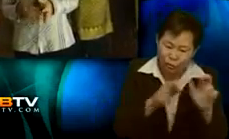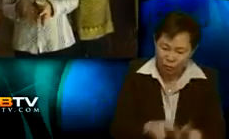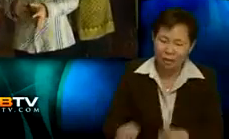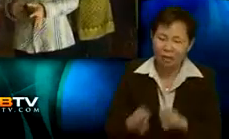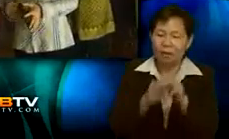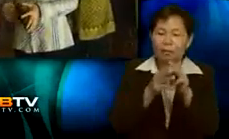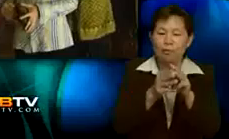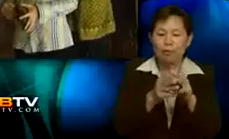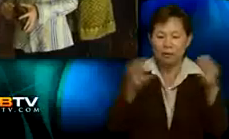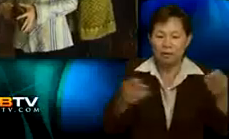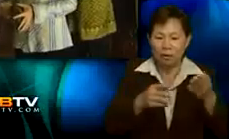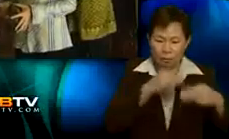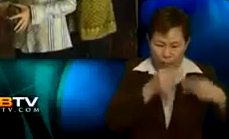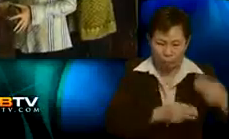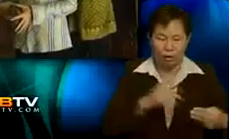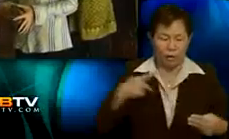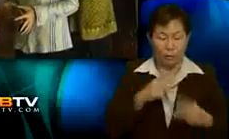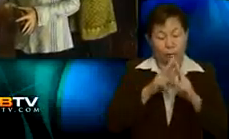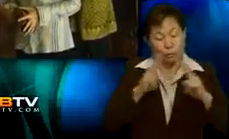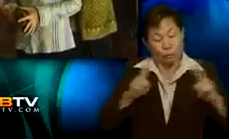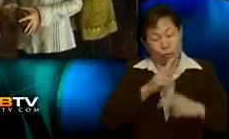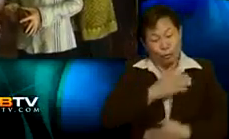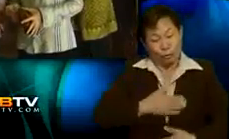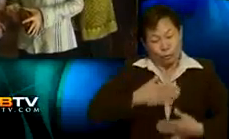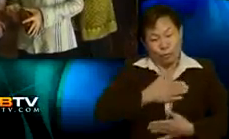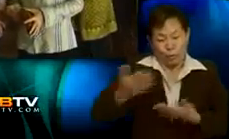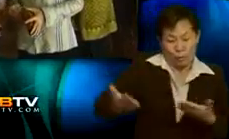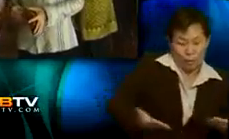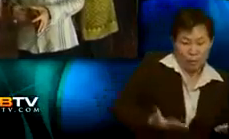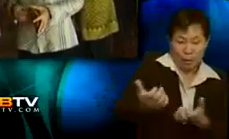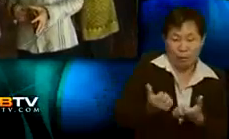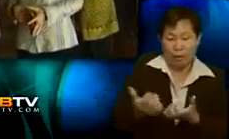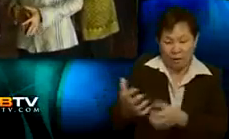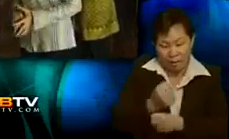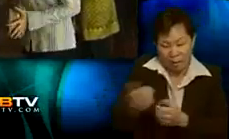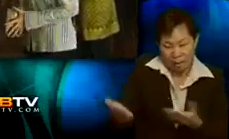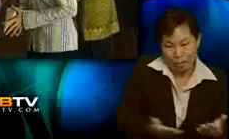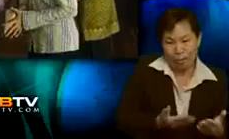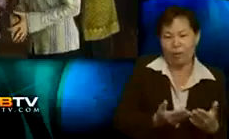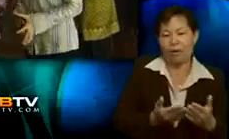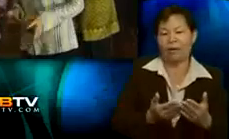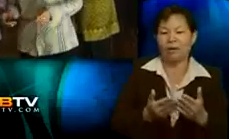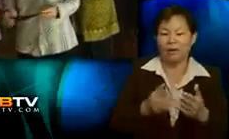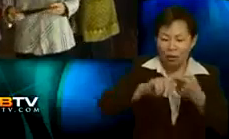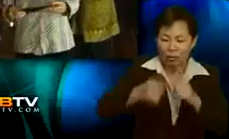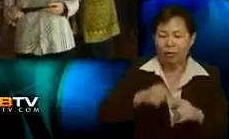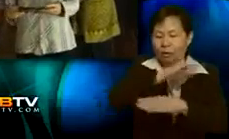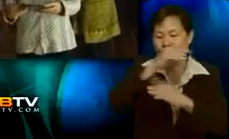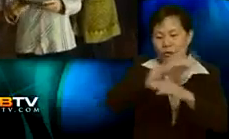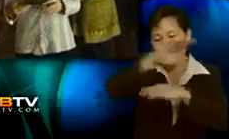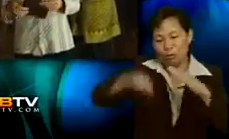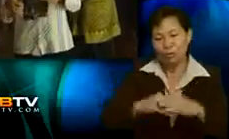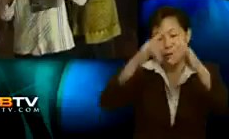setiap minggu. Kami merasa sungguh seronok kerana dapat membawa kawan-kawan semua ke Museum Sultan Alam Shah. Dekat sini